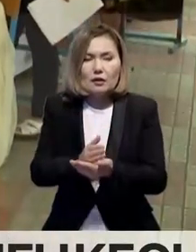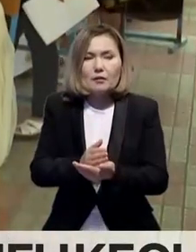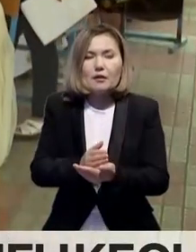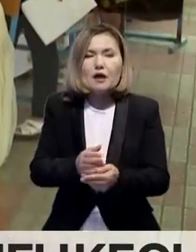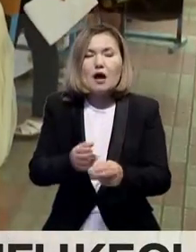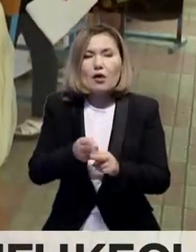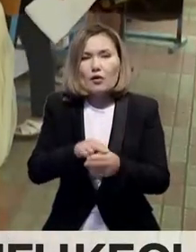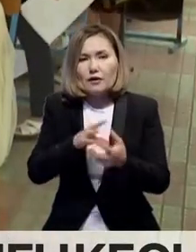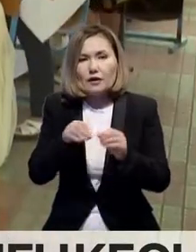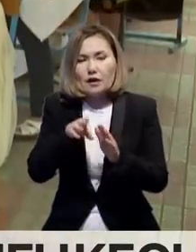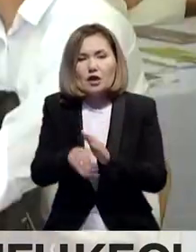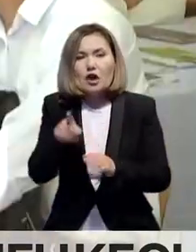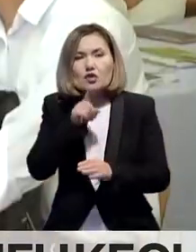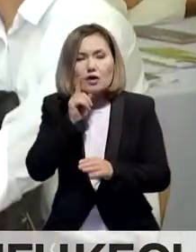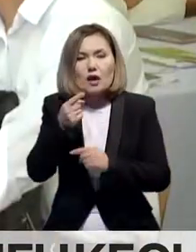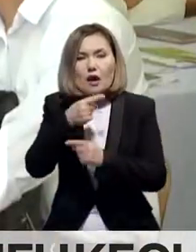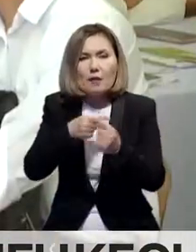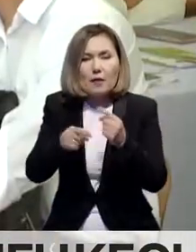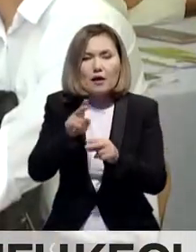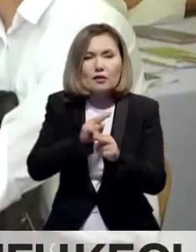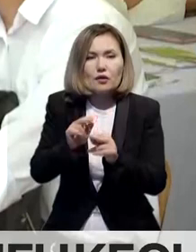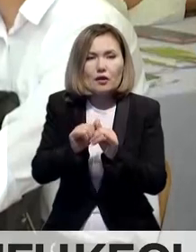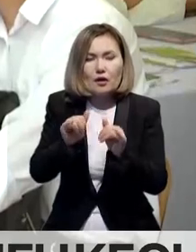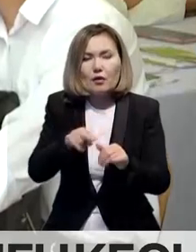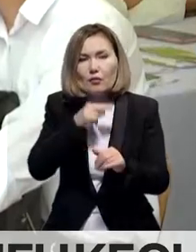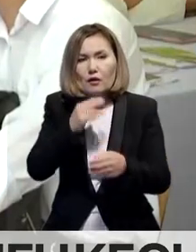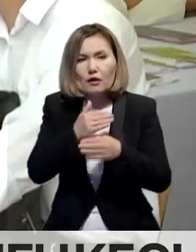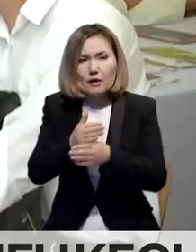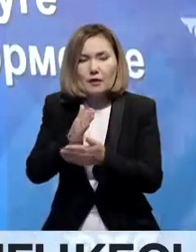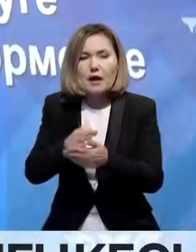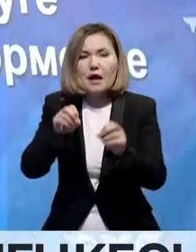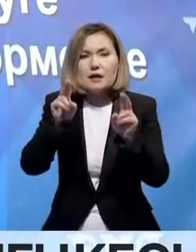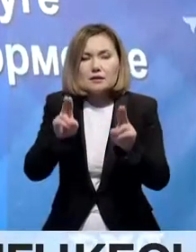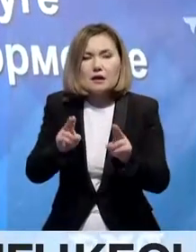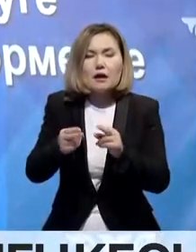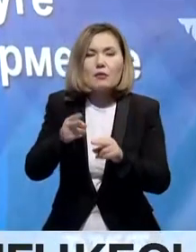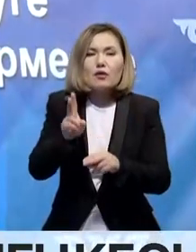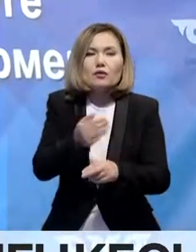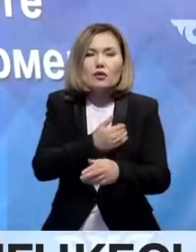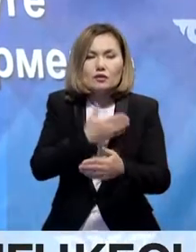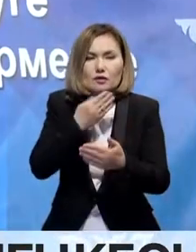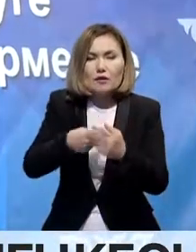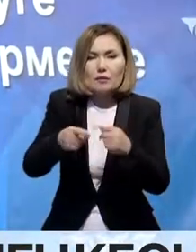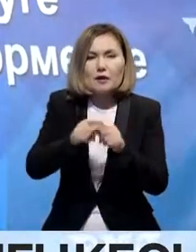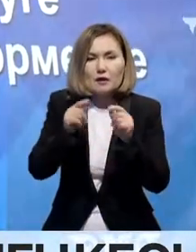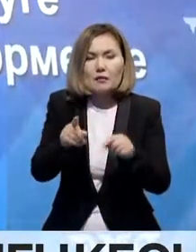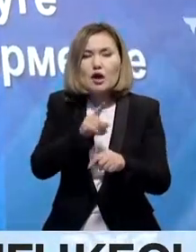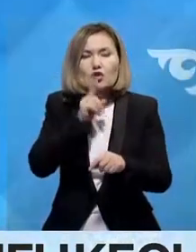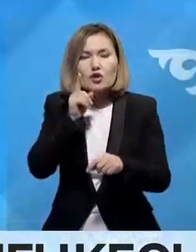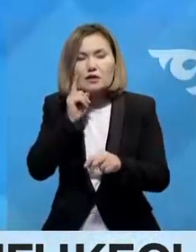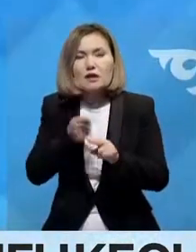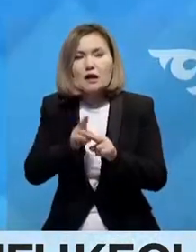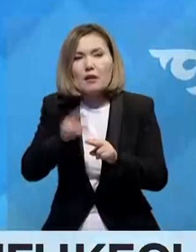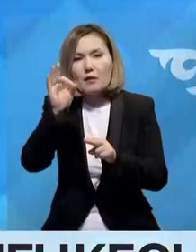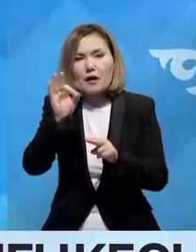Мүмкіндіктер керуені аясында жастар кәсіпкерлігін дамытуға баса мән беріліп отыр. Арнайы мамандар кәсіп бастау үшін төмен пайызды несие рәсімдеу және